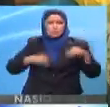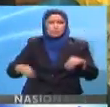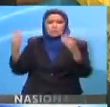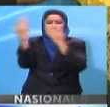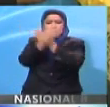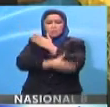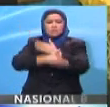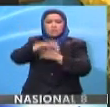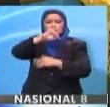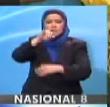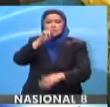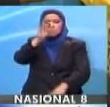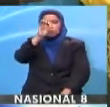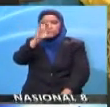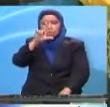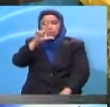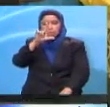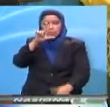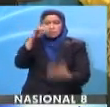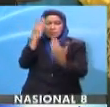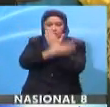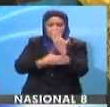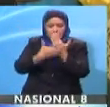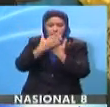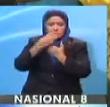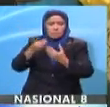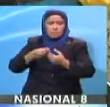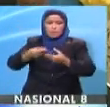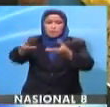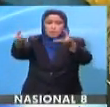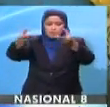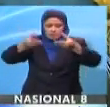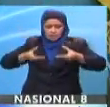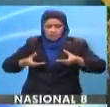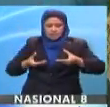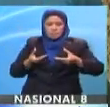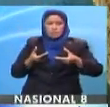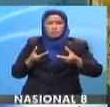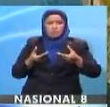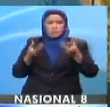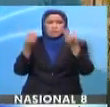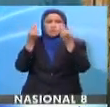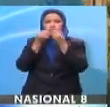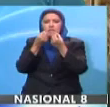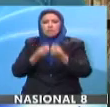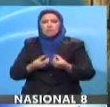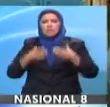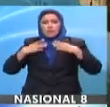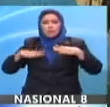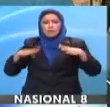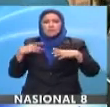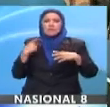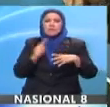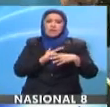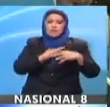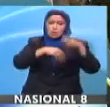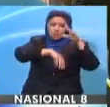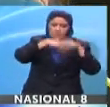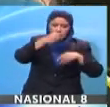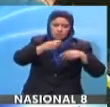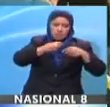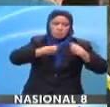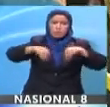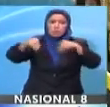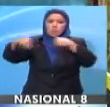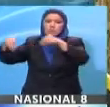Malaysia dan diaemberi sumbangan pada kita beberapa banyak baju jadi kita keluarkan dan jual di